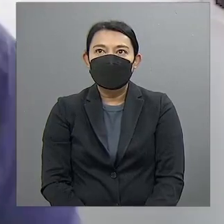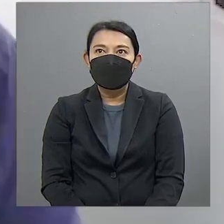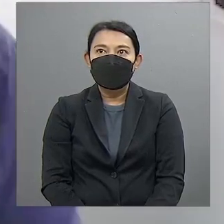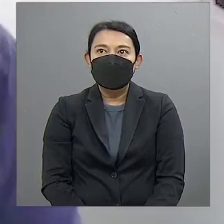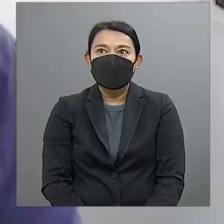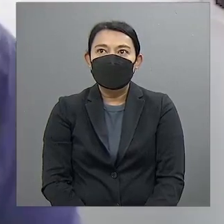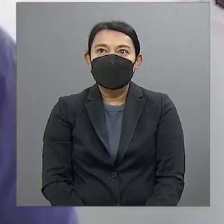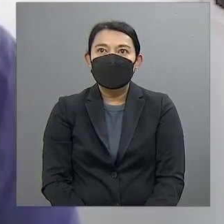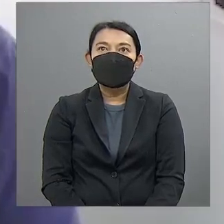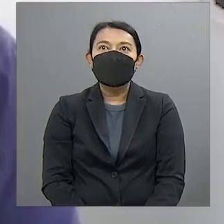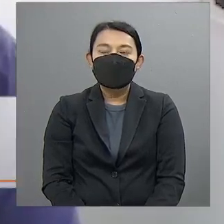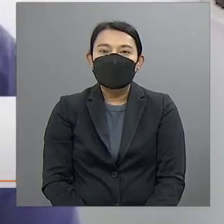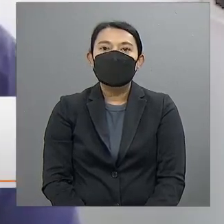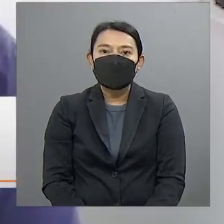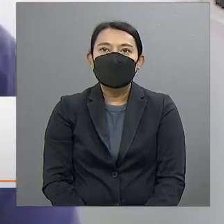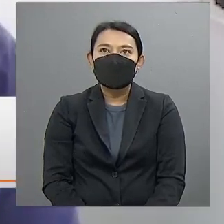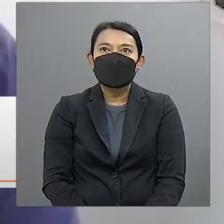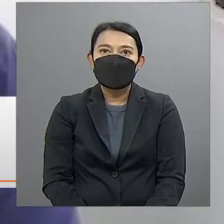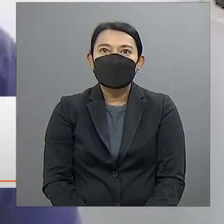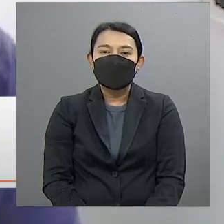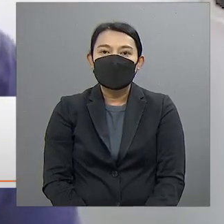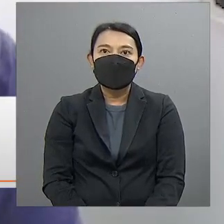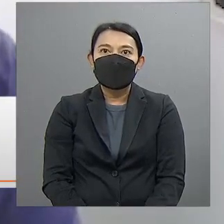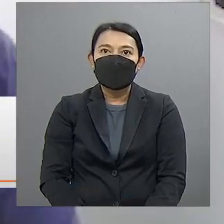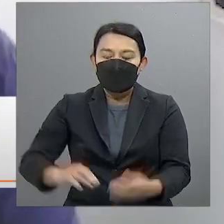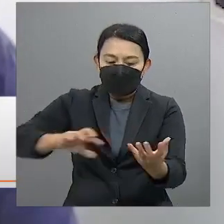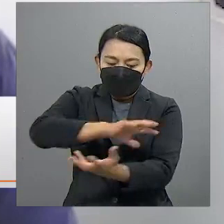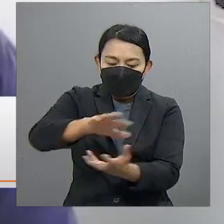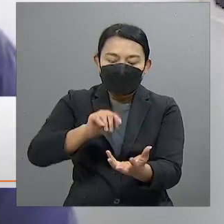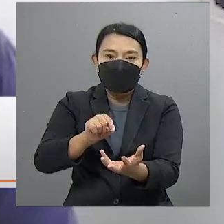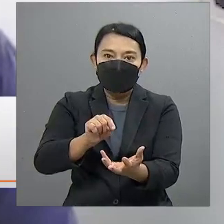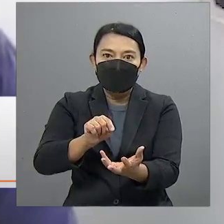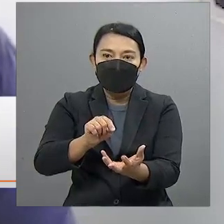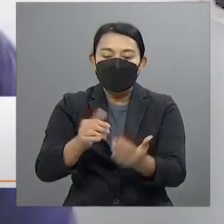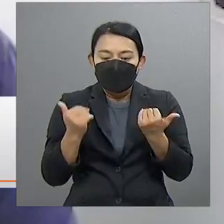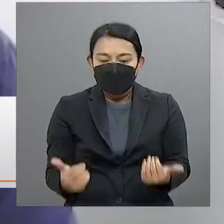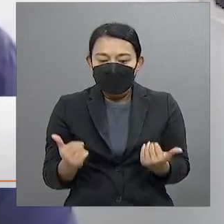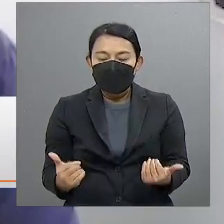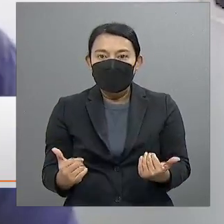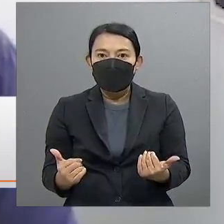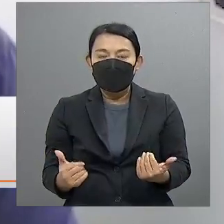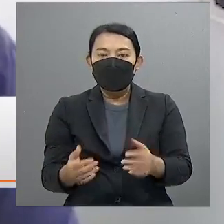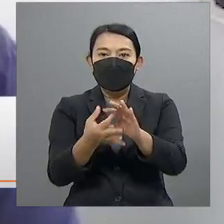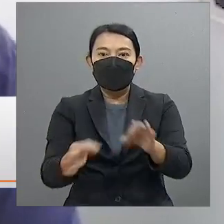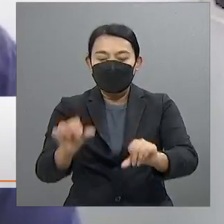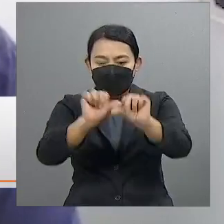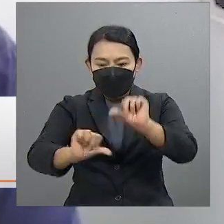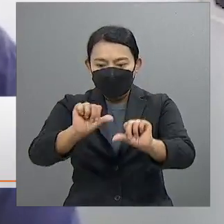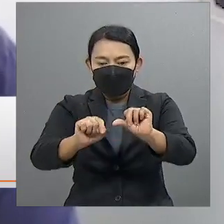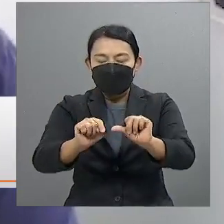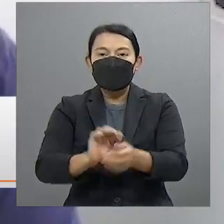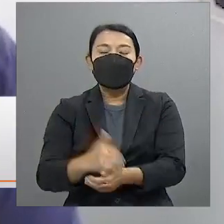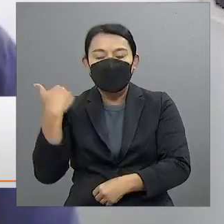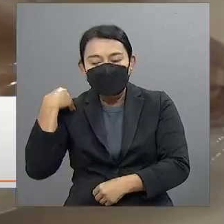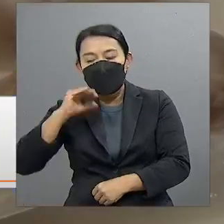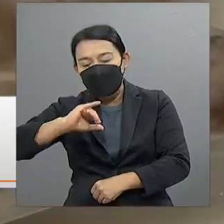สำหรับในเรื่องของการปนเปื้อนนะครับก็ณปัจจุบันครับข้อมูลทางวิทยาศาสตร์เนี่ยก็ต้องตอบว่ามีความเป็นไปได้ครับแต่ว่าใน